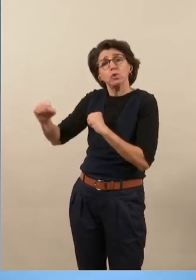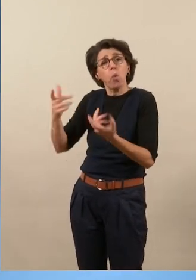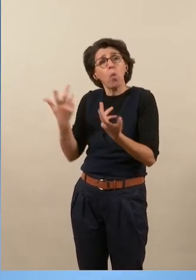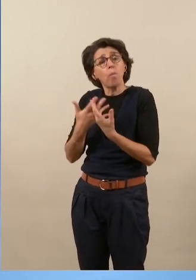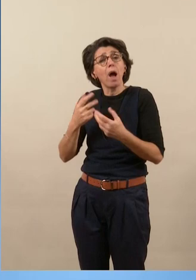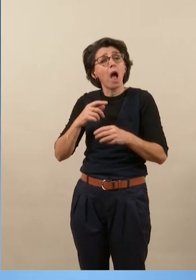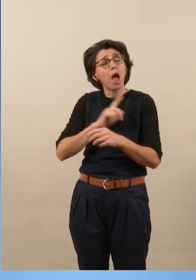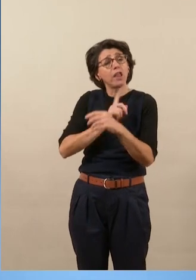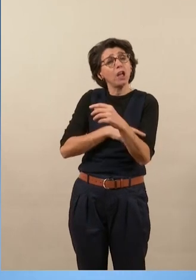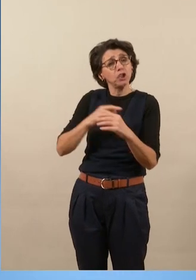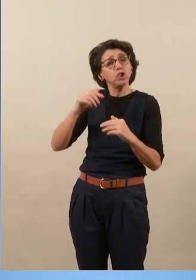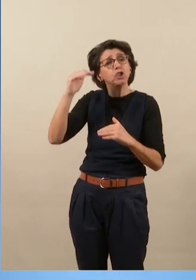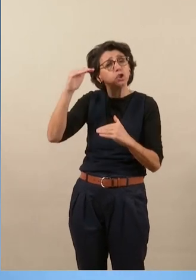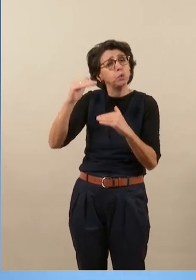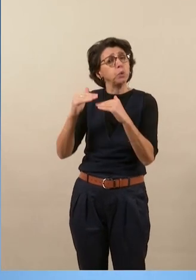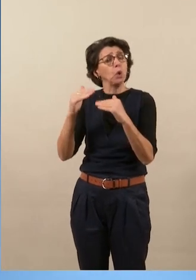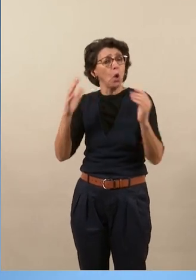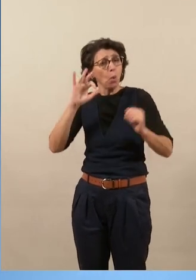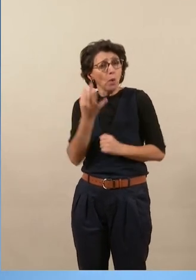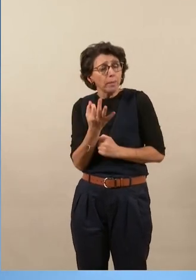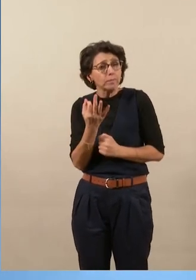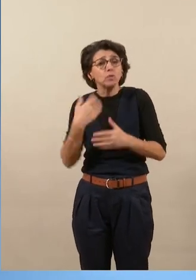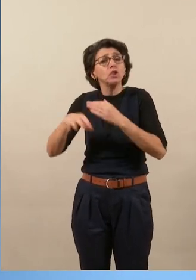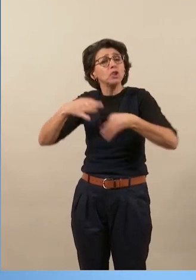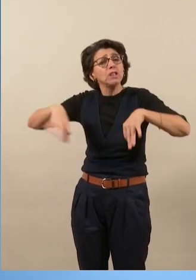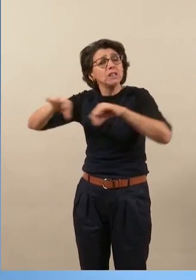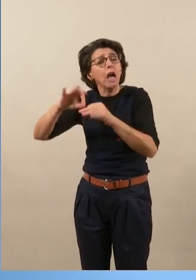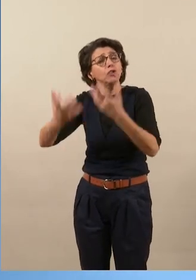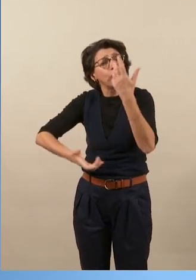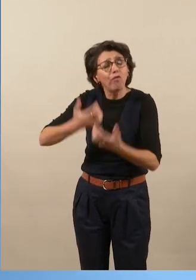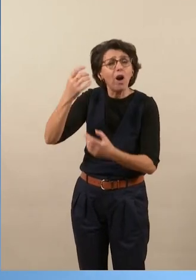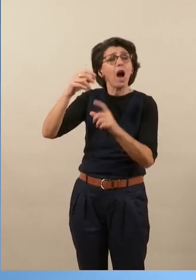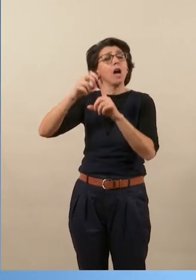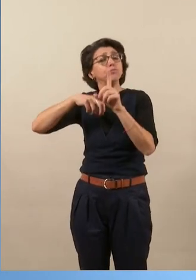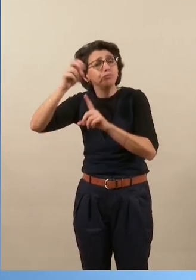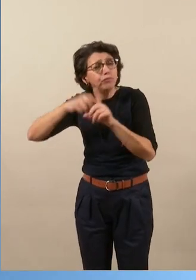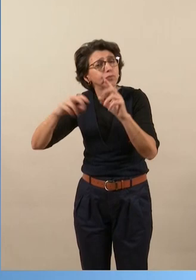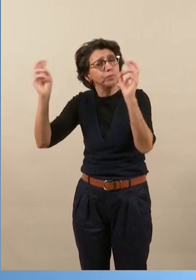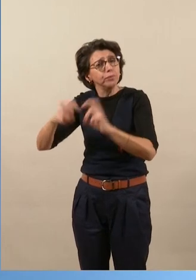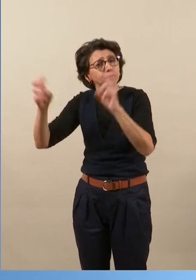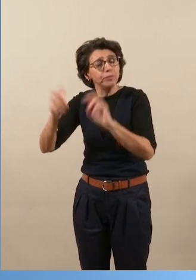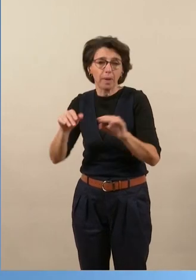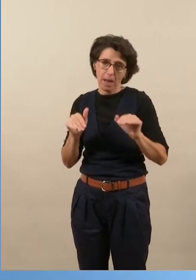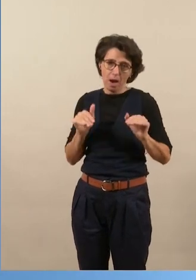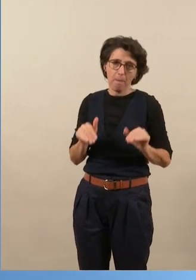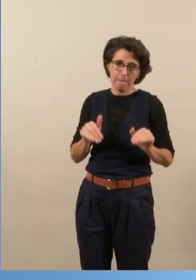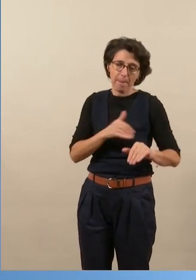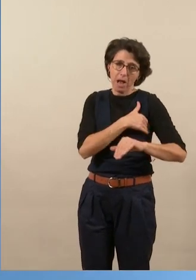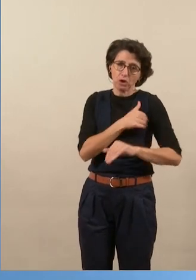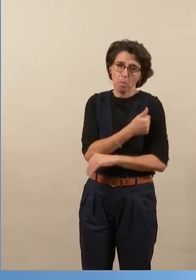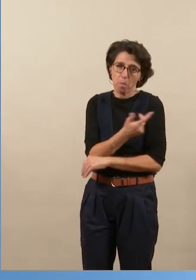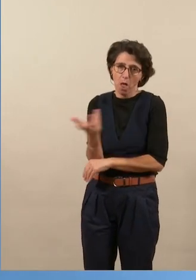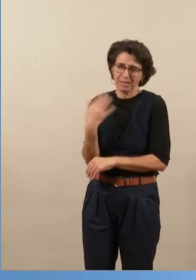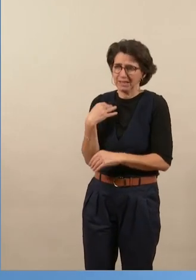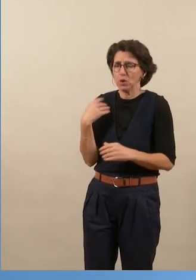ses locaux même s'il faut également signaler qu'une grande partie des agentes et des agents se plain de subir le froid de